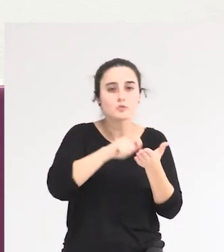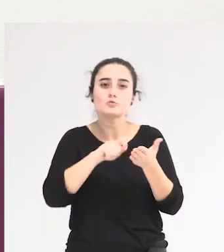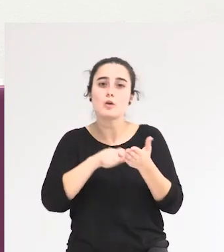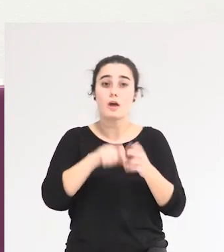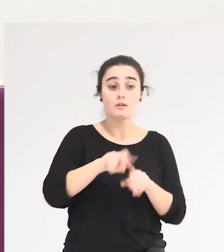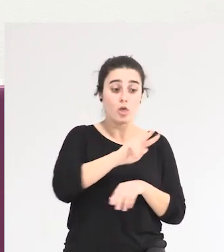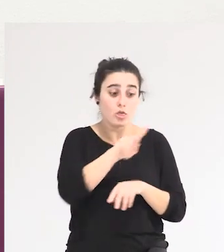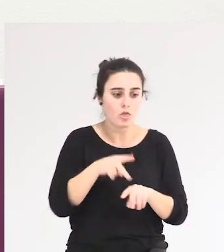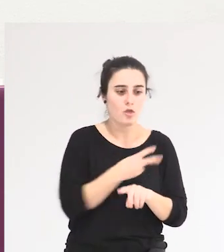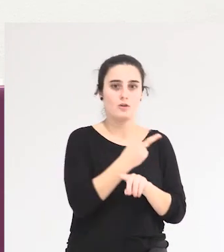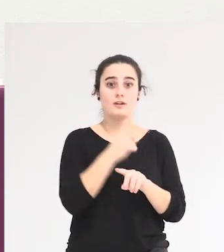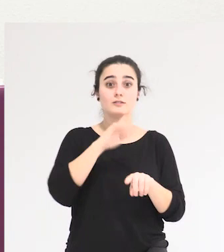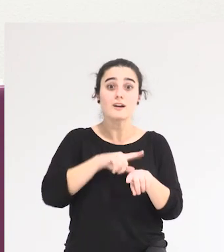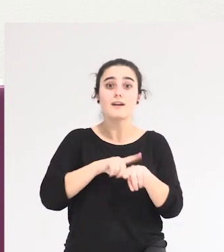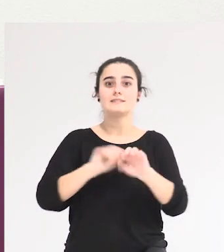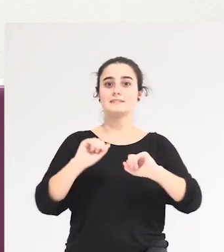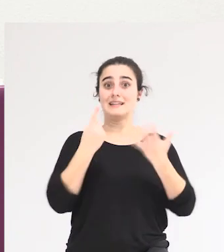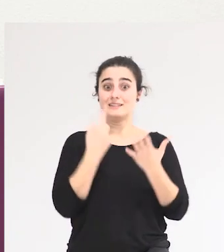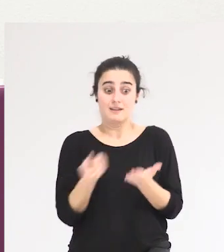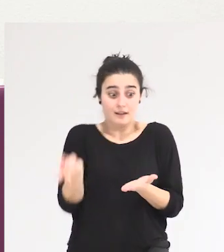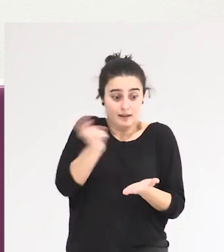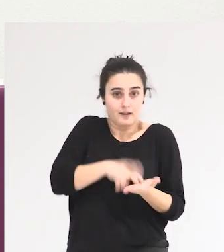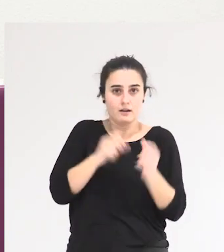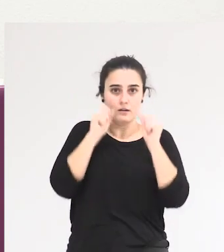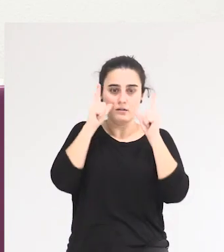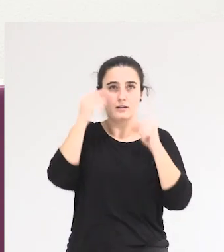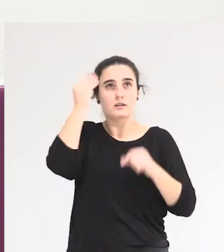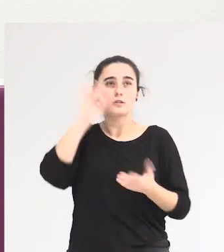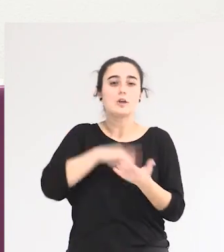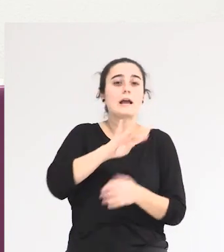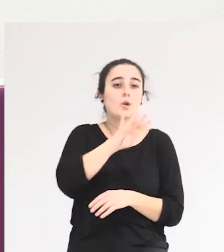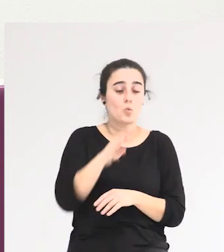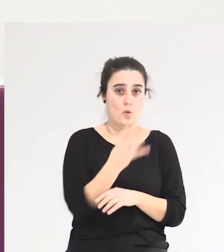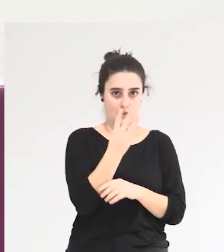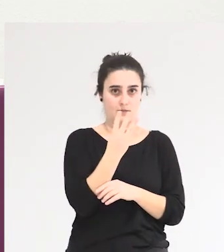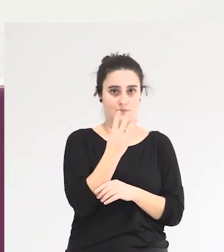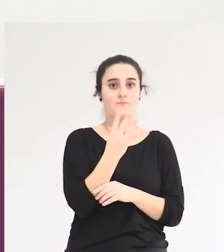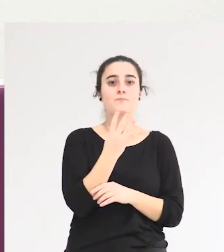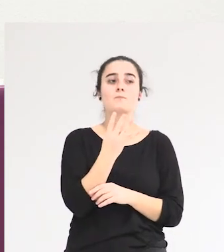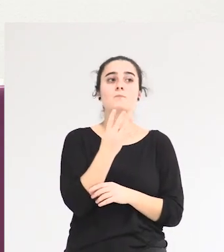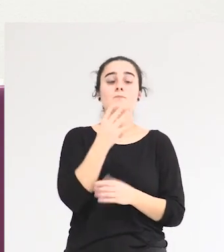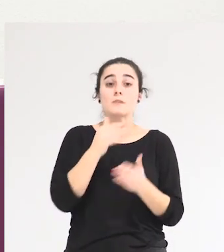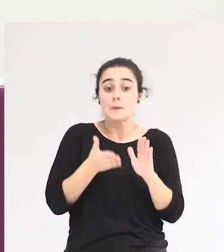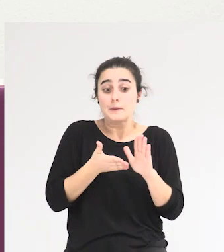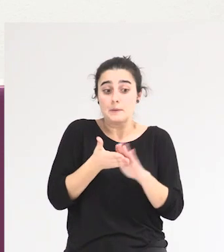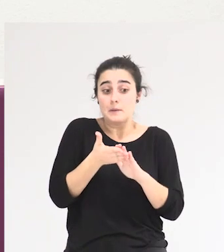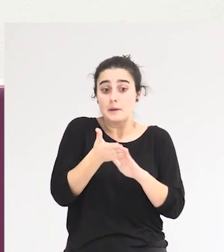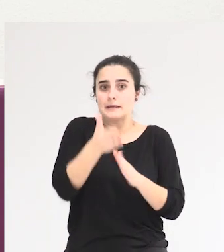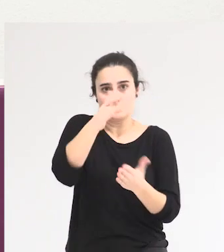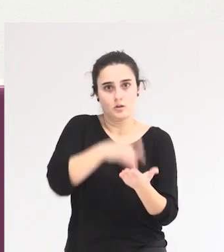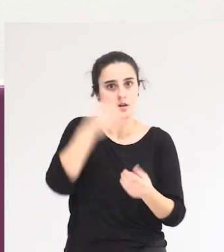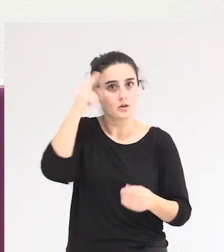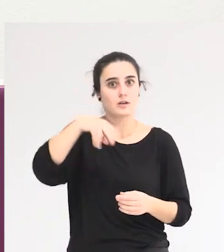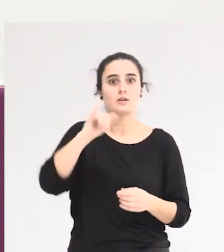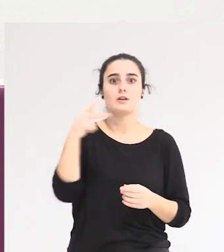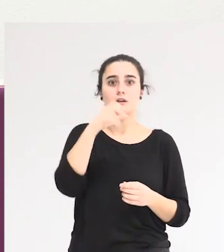6etan esnatzeko indarra biltzen dudanean, 4 ordu izatea espero dut. Laster gertatuko delakoan nago, Nikolas